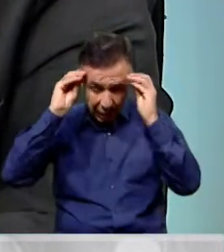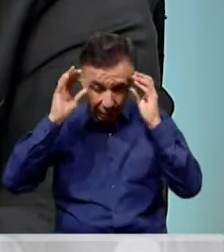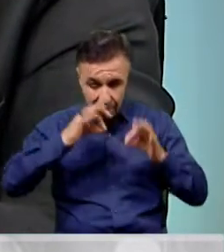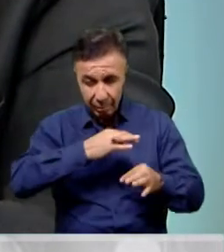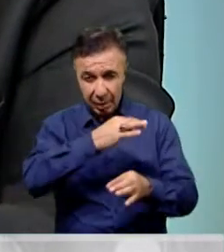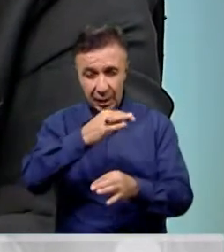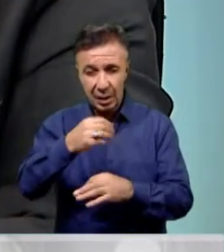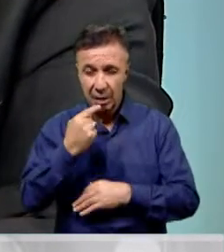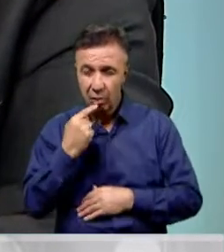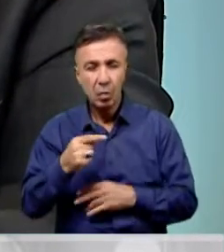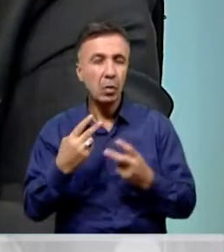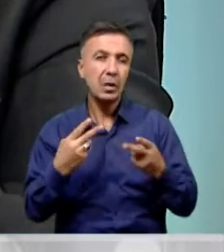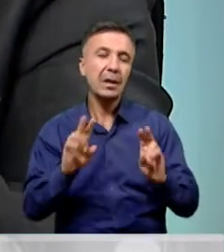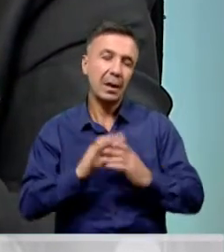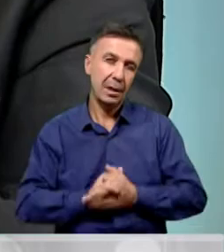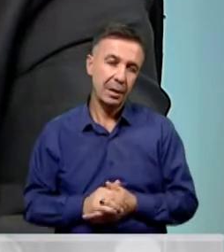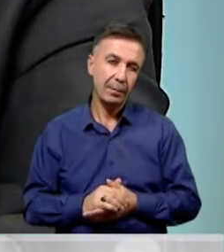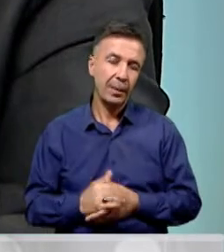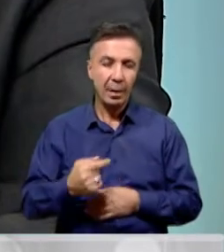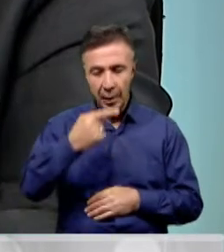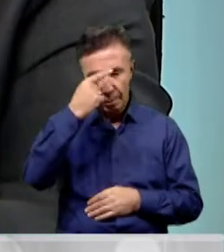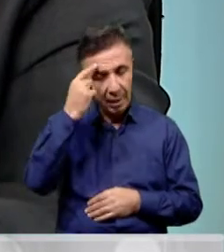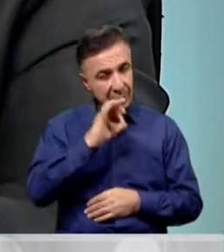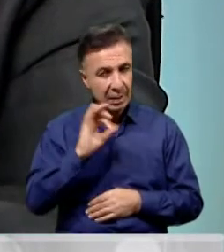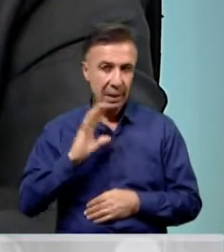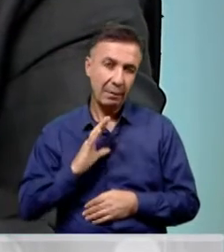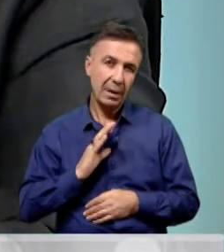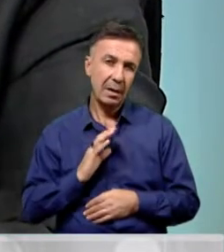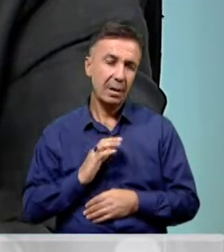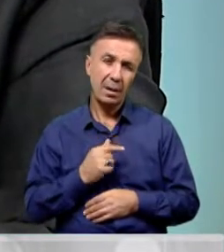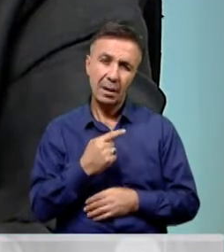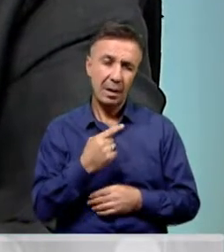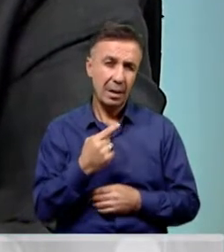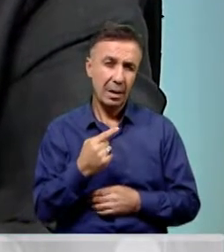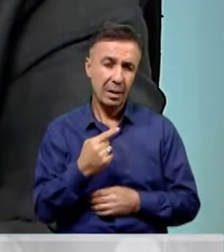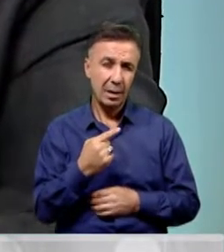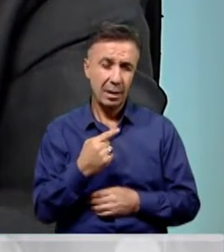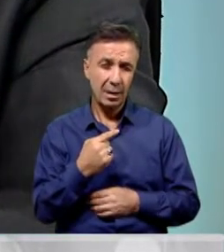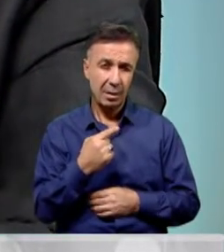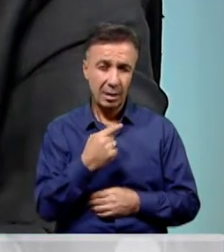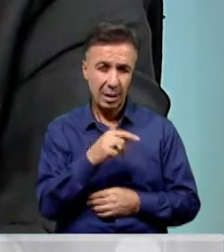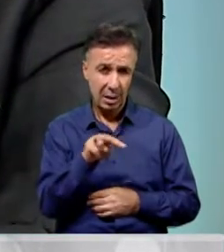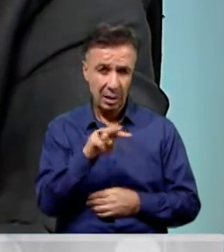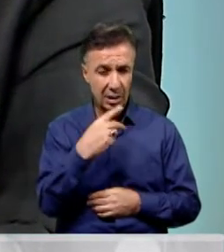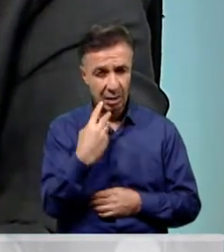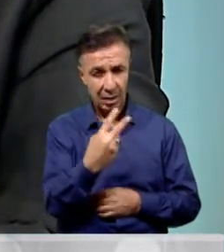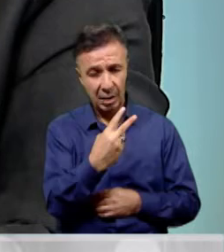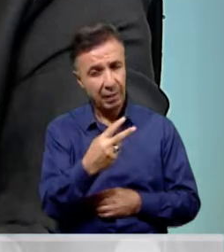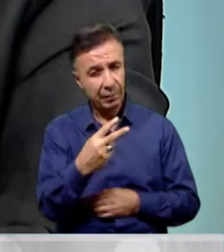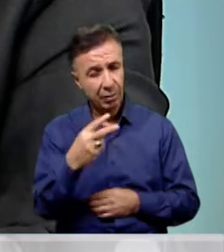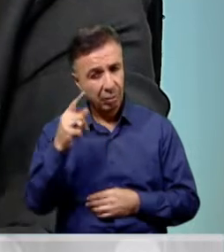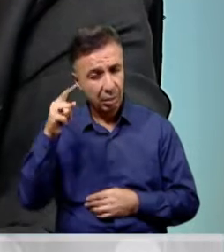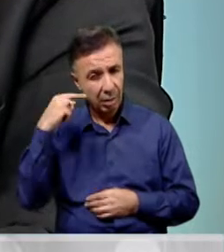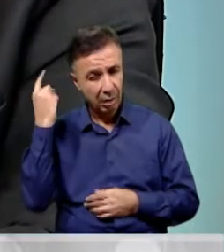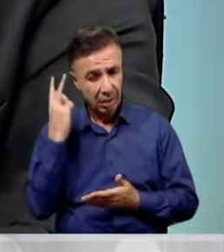E bu caiz değildir bir belirsizlik vardır yani her iki tarafın görüşlerini söylememiz lazım objektif objektiflik